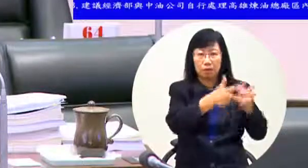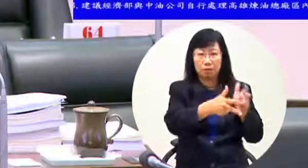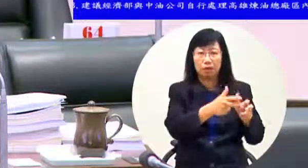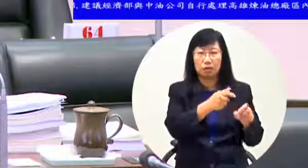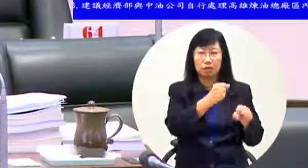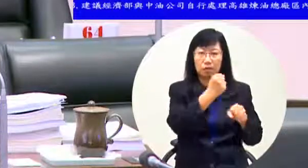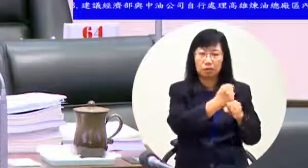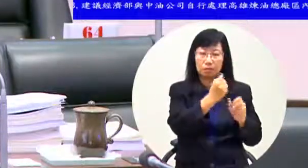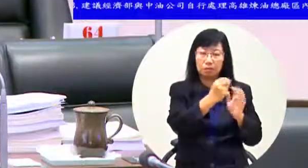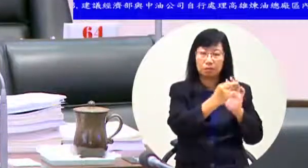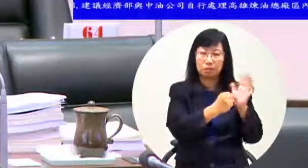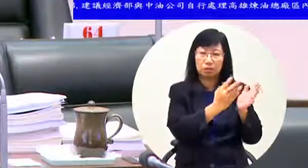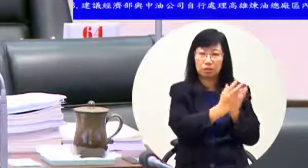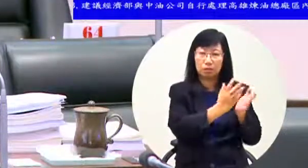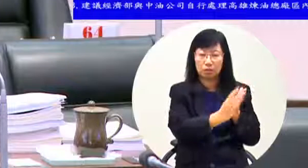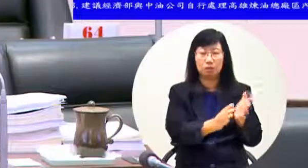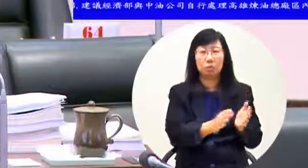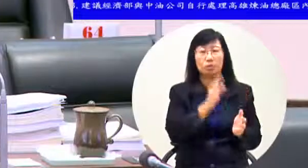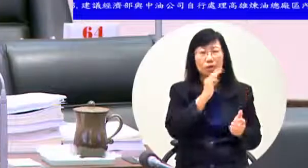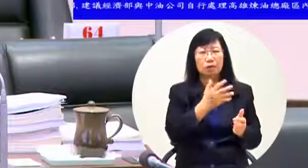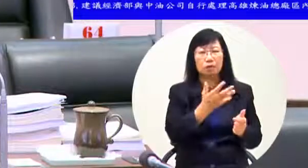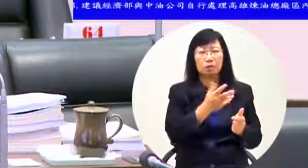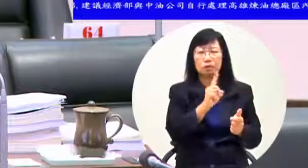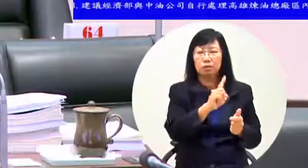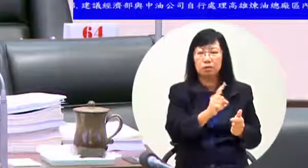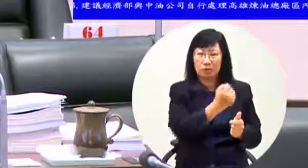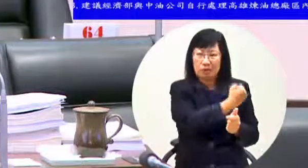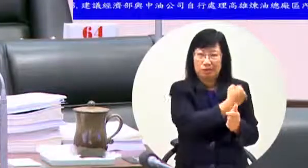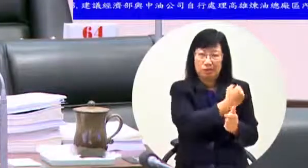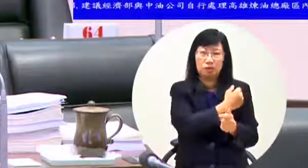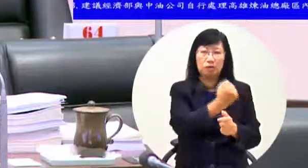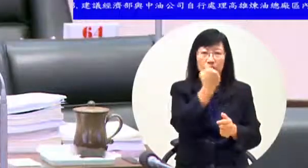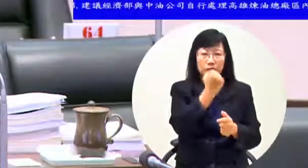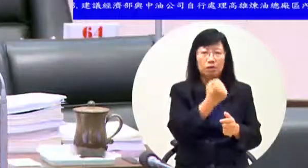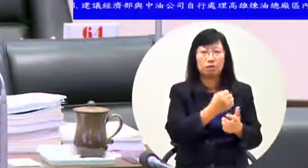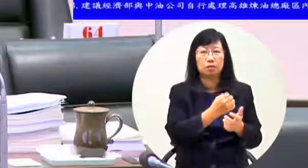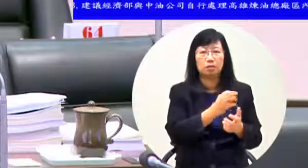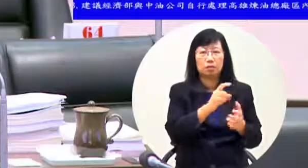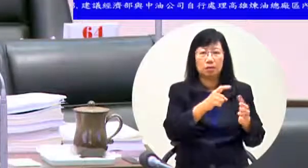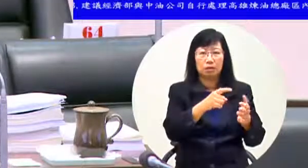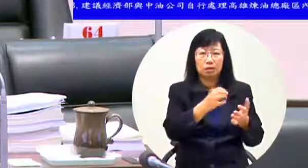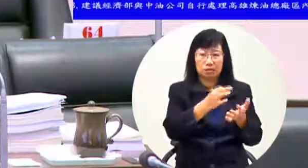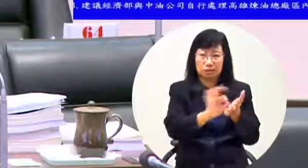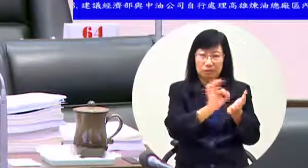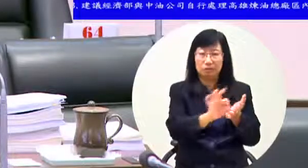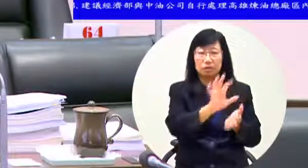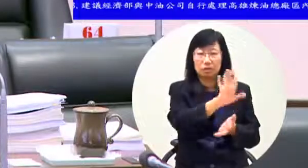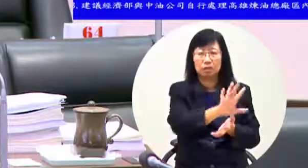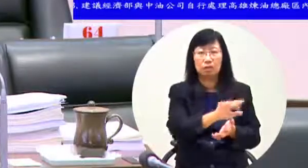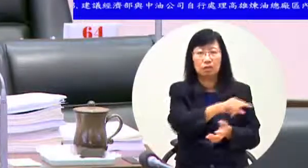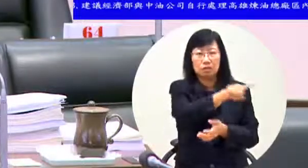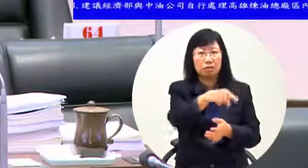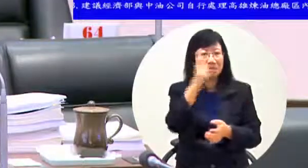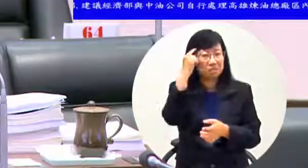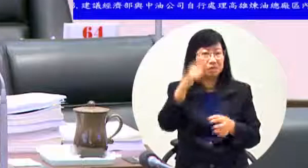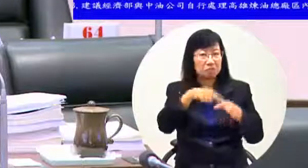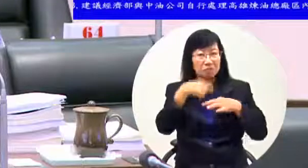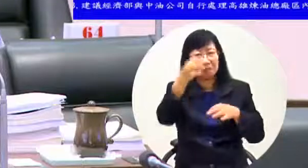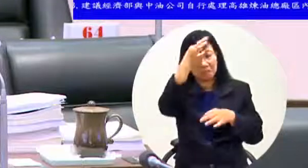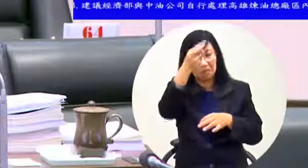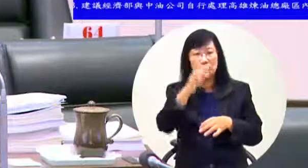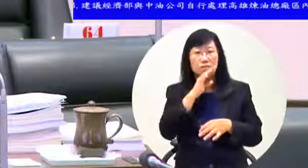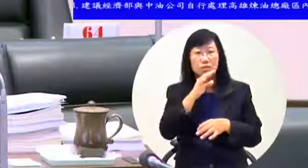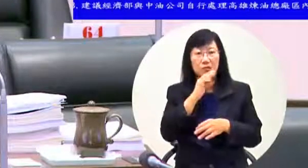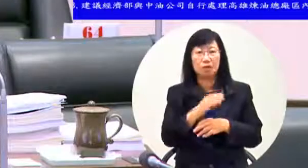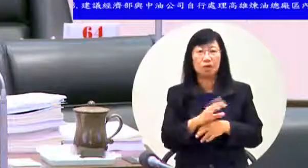财，他只有在敛财而已，想赚他的钱啊，都没有天良。所以我想师门的也反对，当